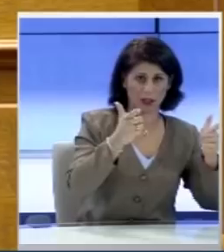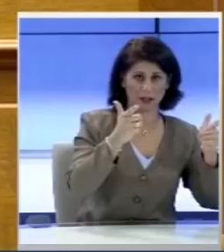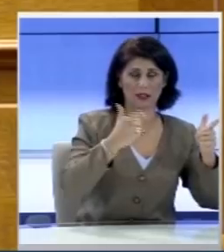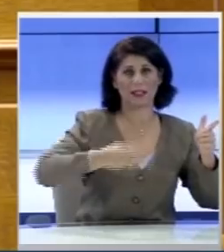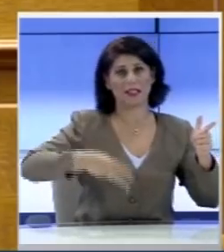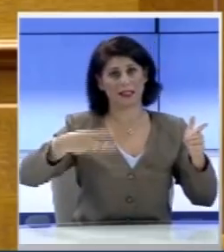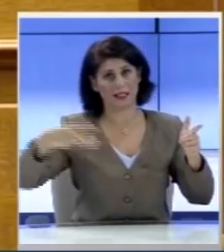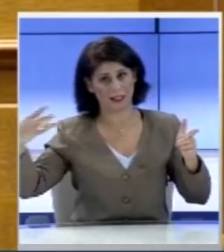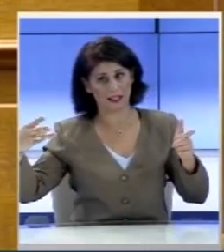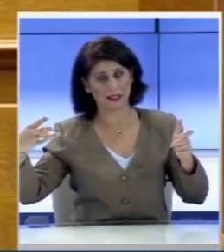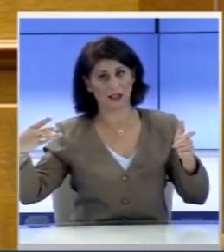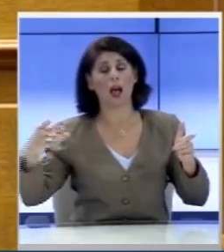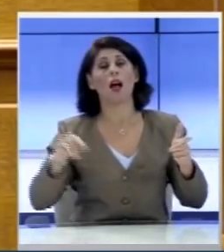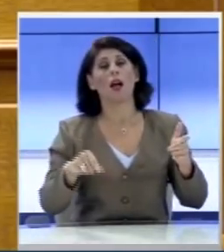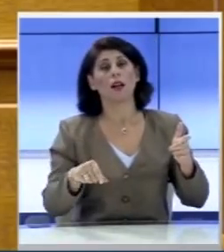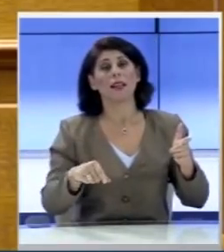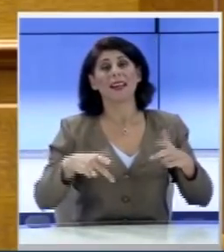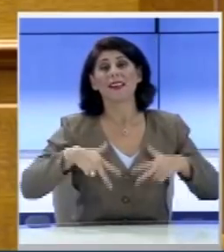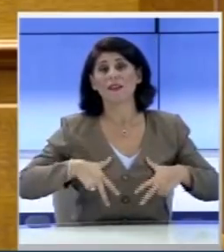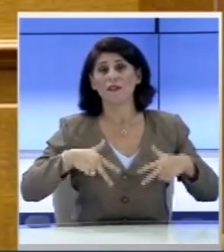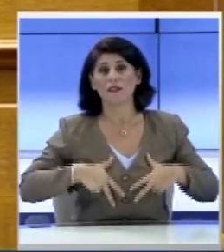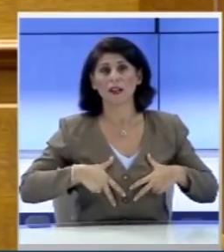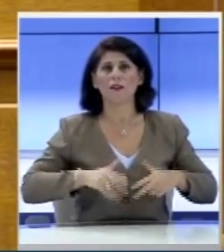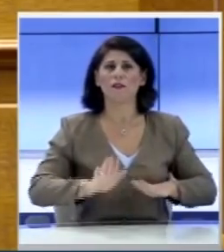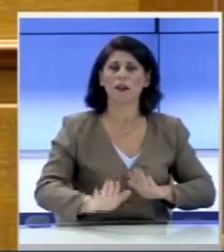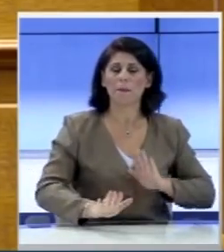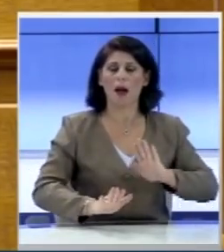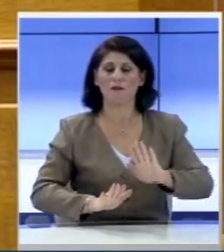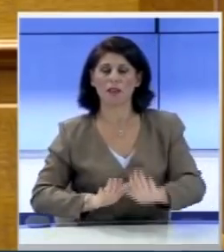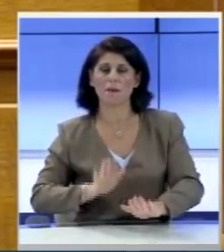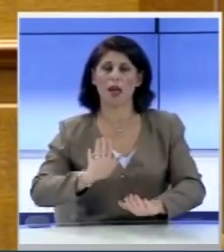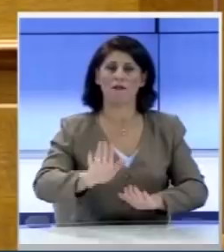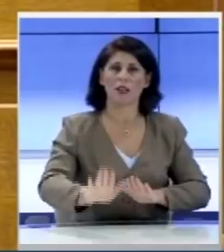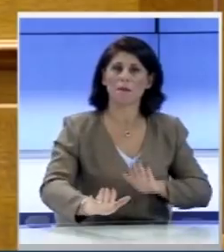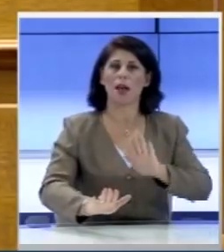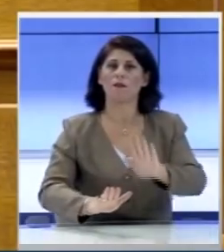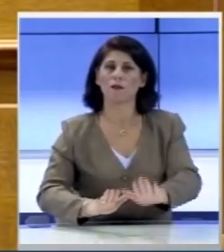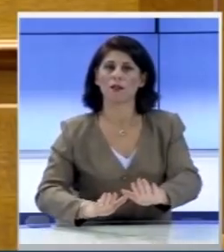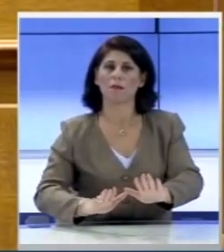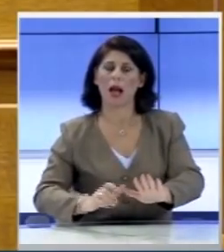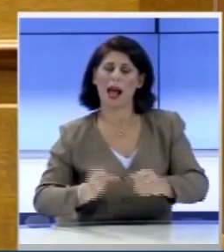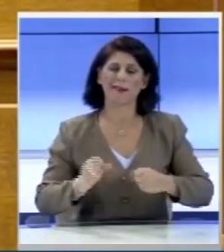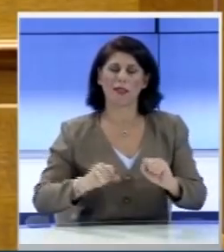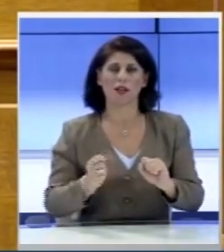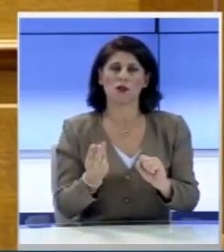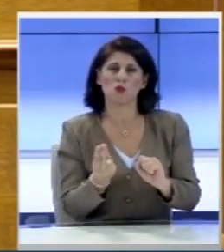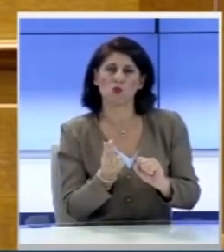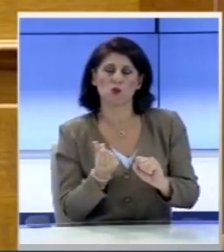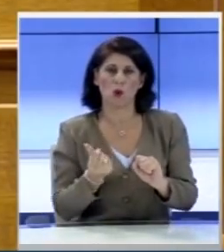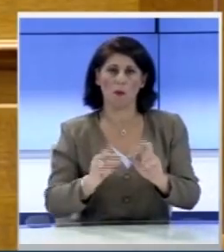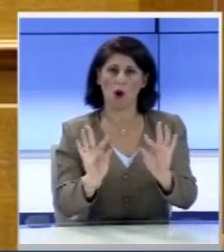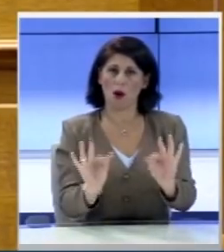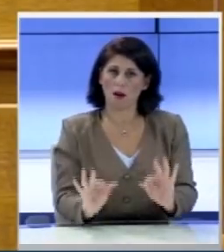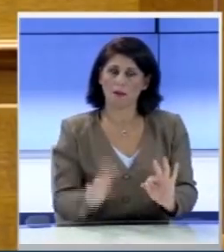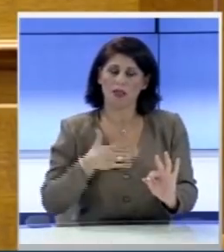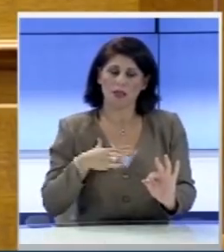και του ΣΥΡΙΖΑ, οι οποίες βήμα το βήμα προωθούσαν όλο και πιο αντιδραστικές ρυθμίσεις για να